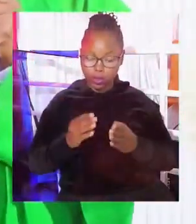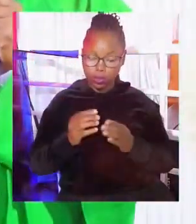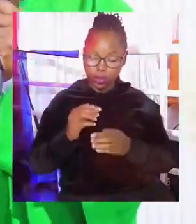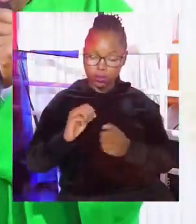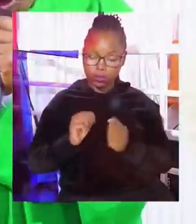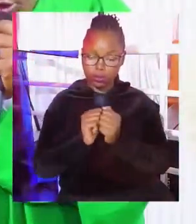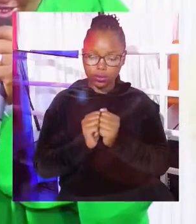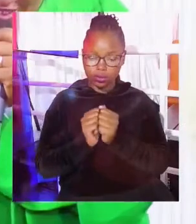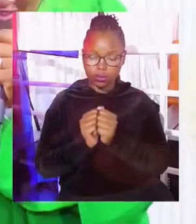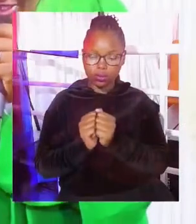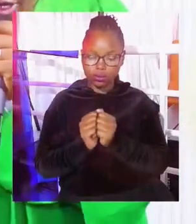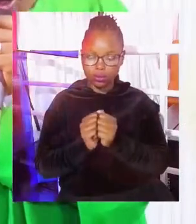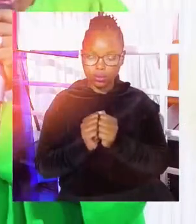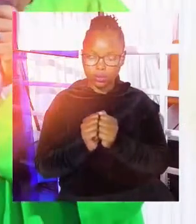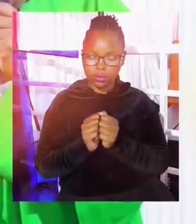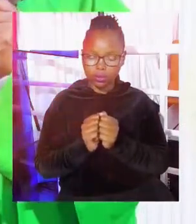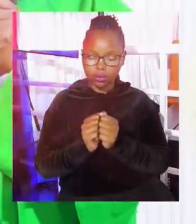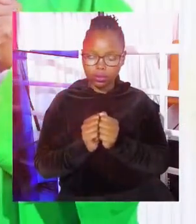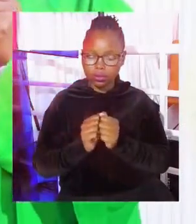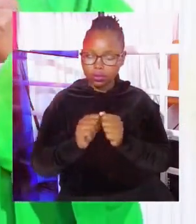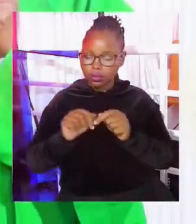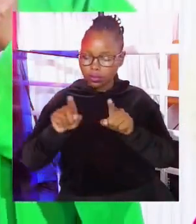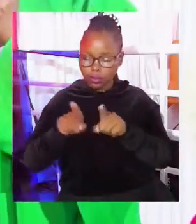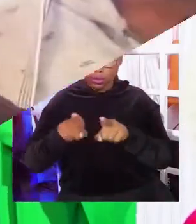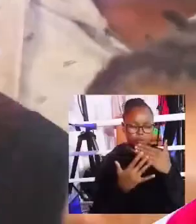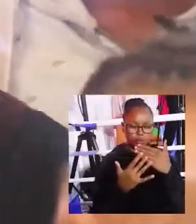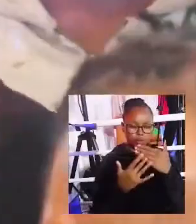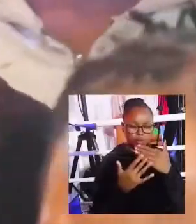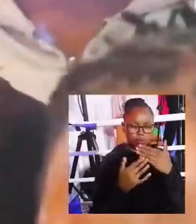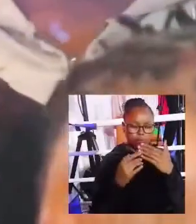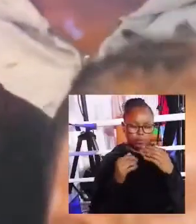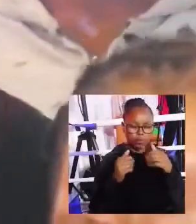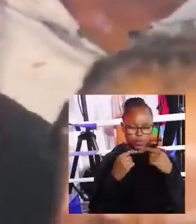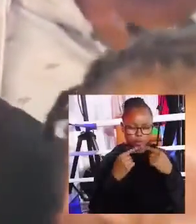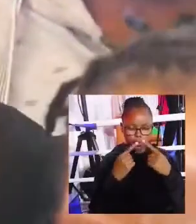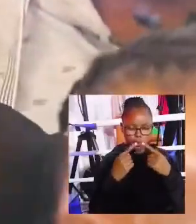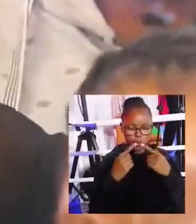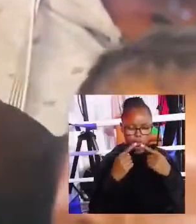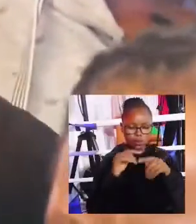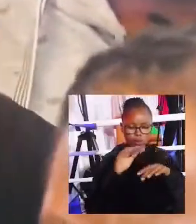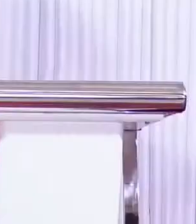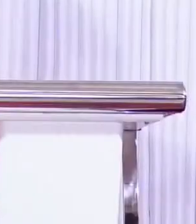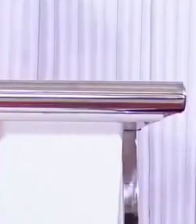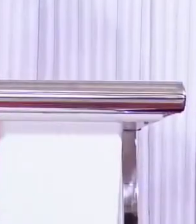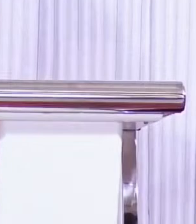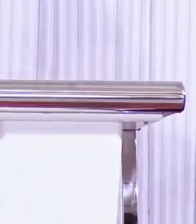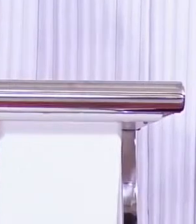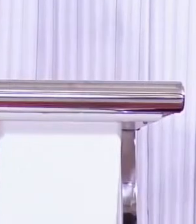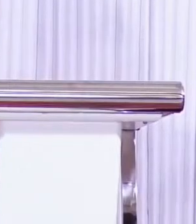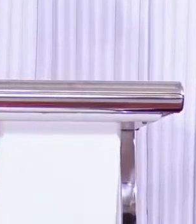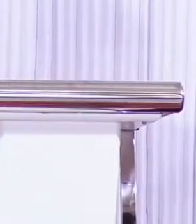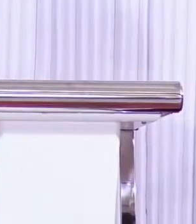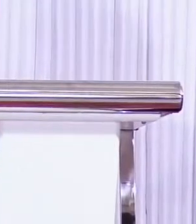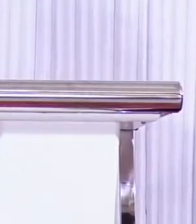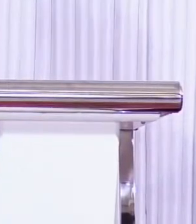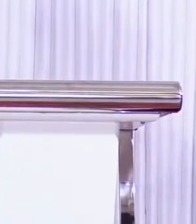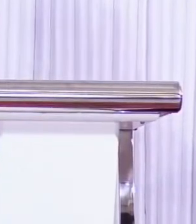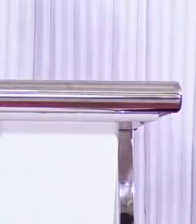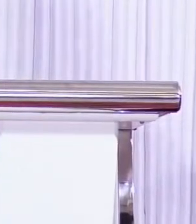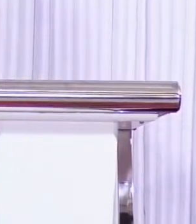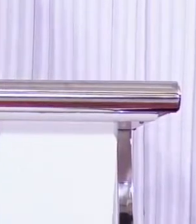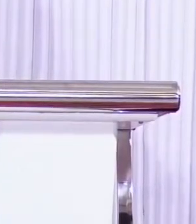Ona re tugomanite nao kigongona ini giki Guthathaya Jehova mutura muwe Wewe Ngai